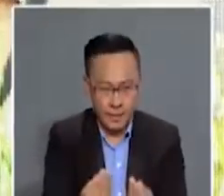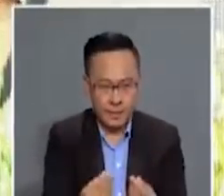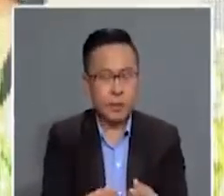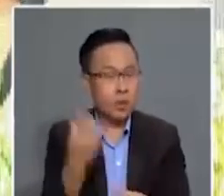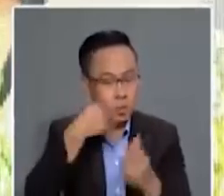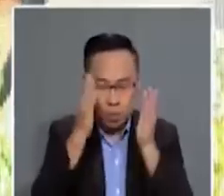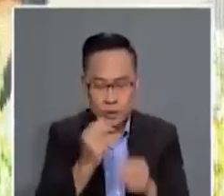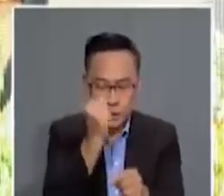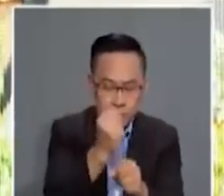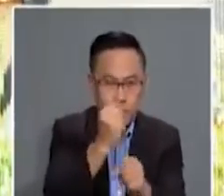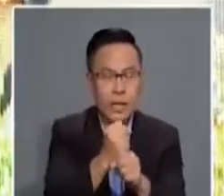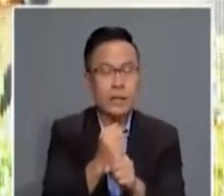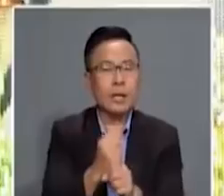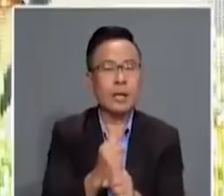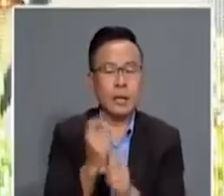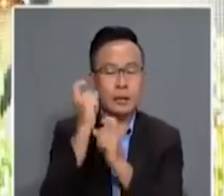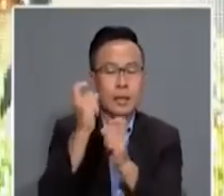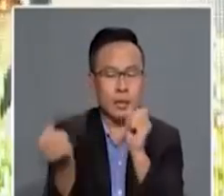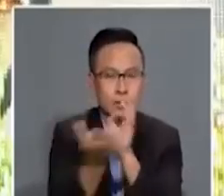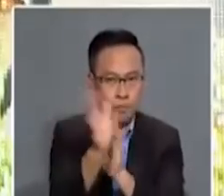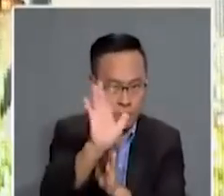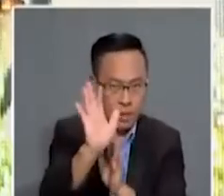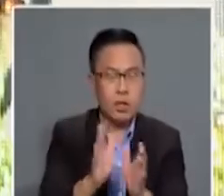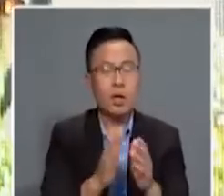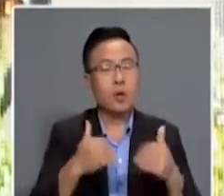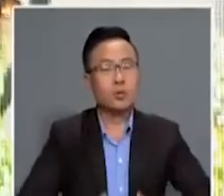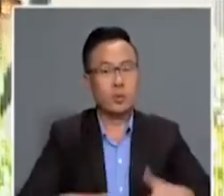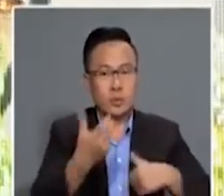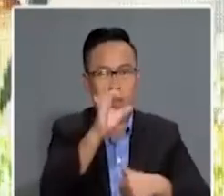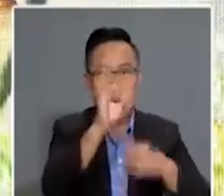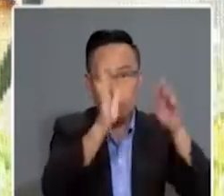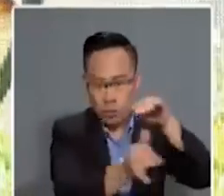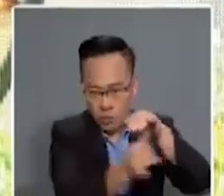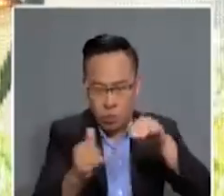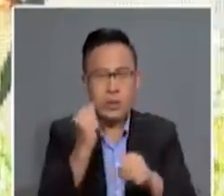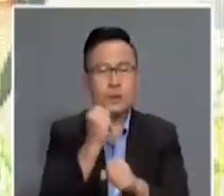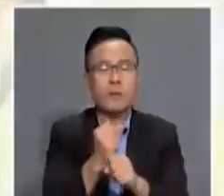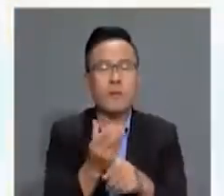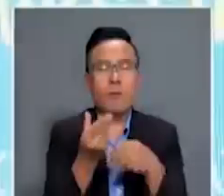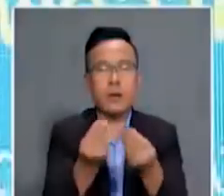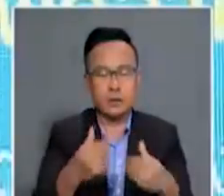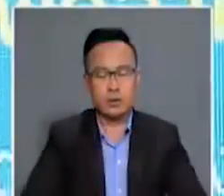คนที่ปฏิบัติหน้าที่รวมถึงทีมหมูป่าอีก9ชีวิตที่เจ้าหน้าที่กำลังปฏิบัติการช่วยเหลืออยู่ด้วยค่ะ